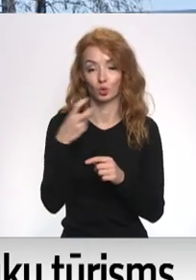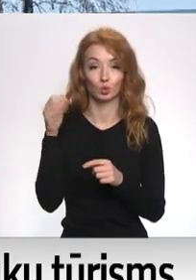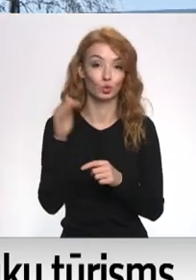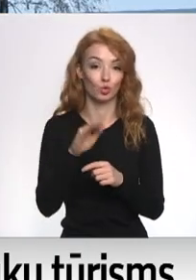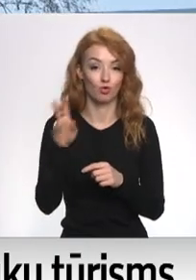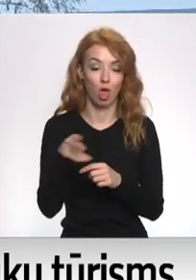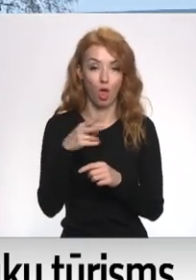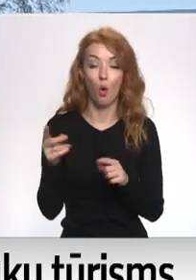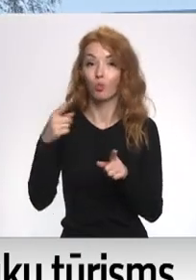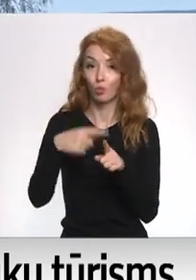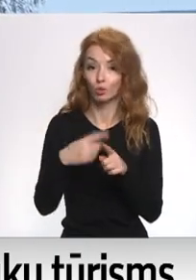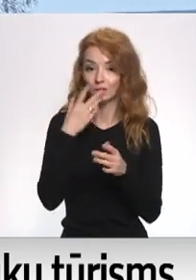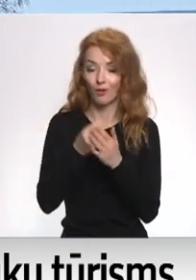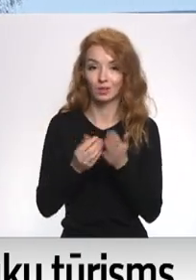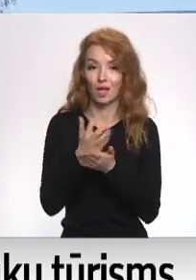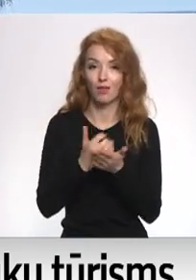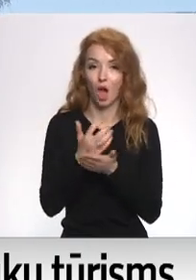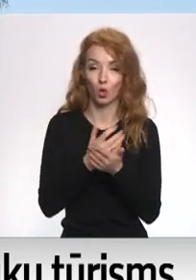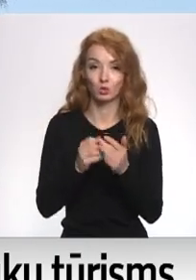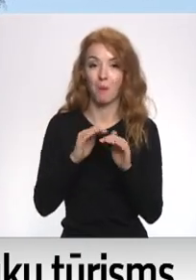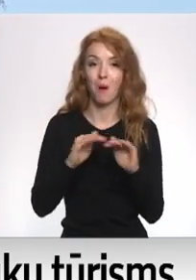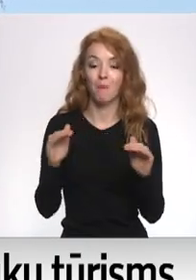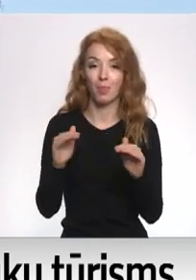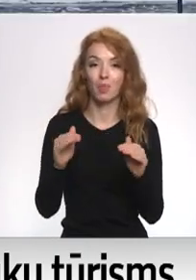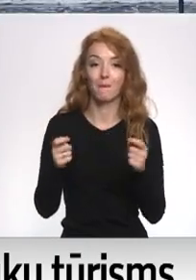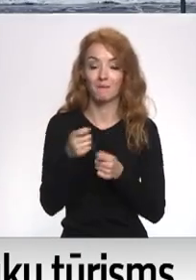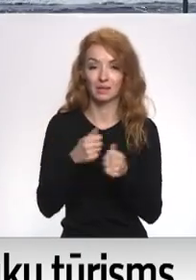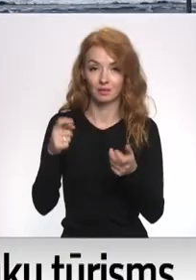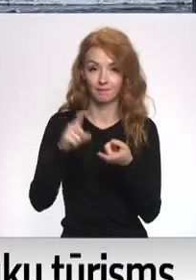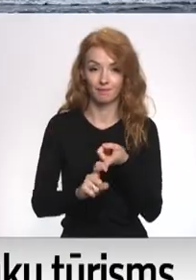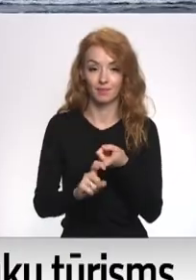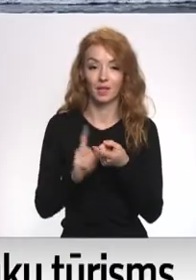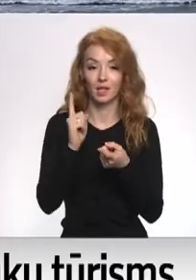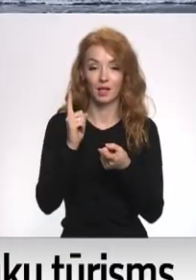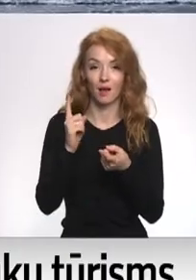1 200 000 eiro. Pie tam savus ienākumus var gūt pamatā biznesu balstot vien uz